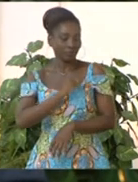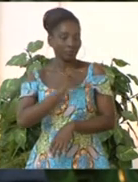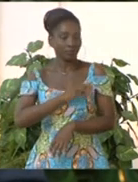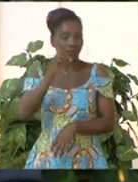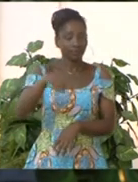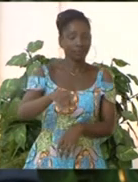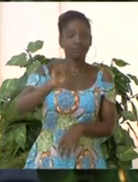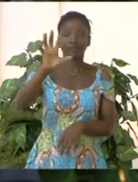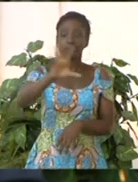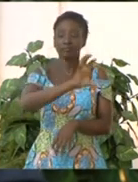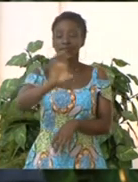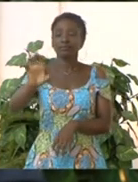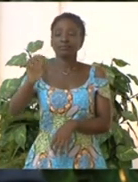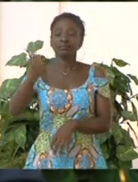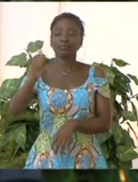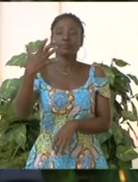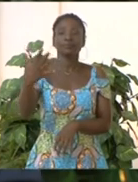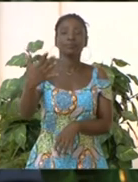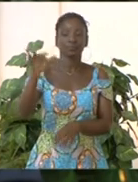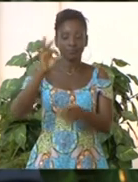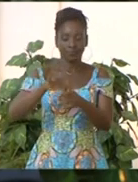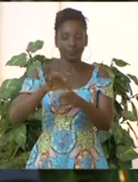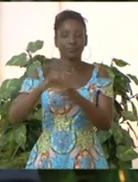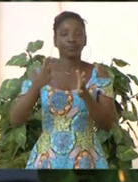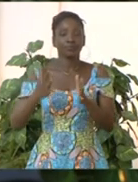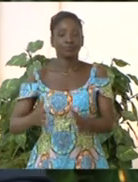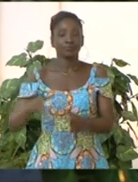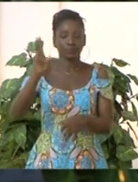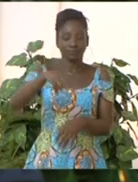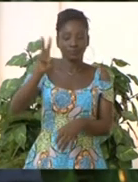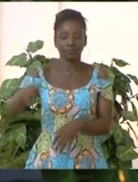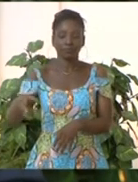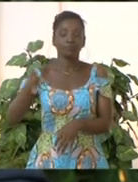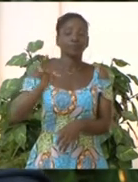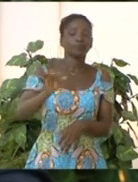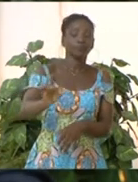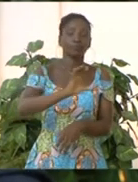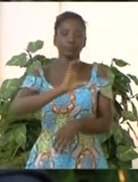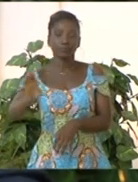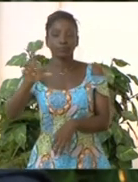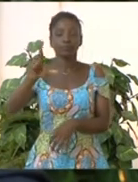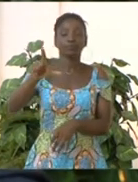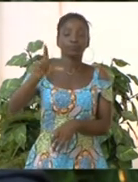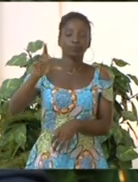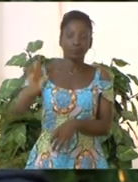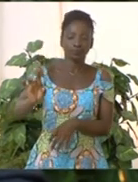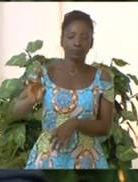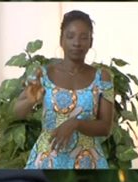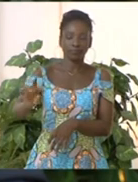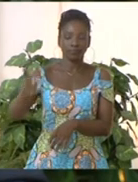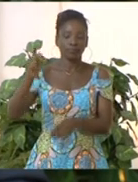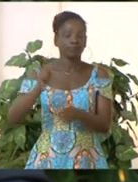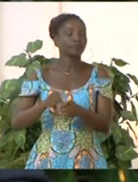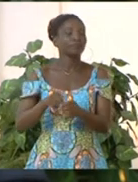votants 22 1828 taux de participation